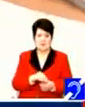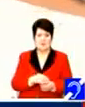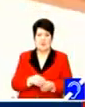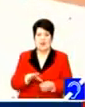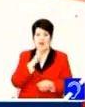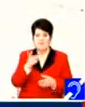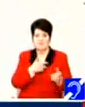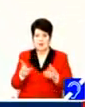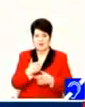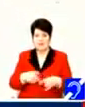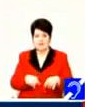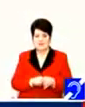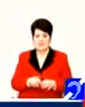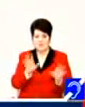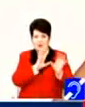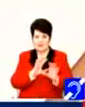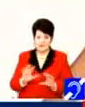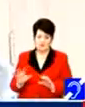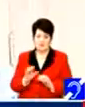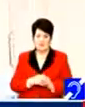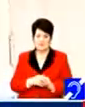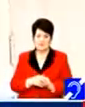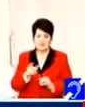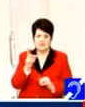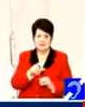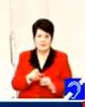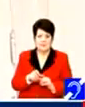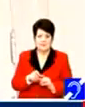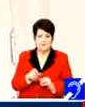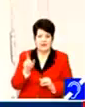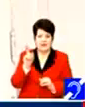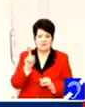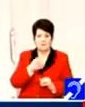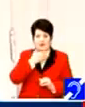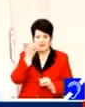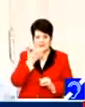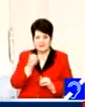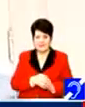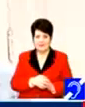un sistem care protejează motoarele de suprasarcină și supraîncălzire.